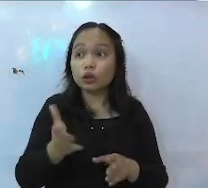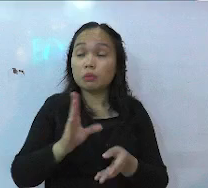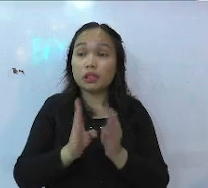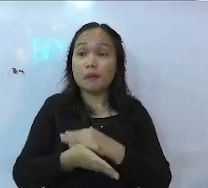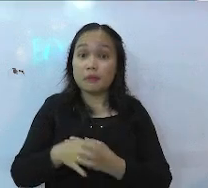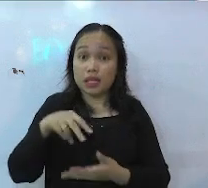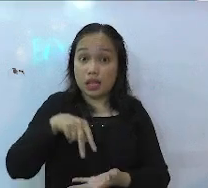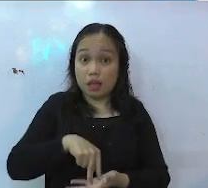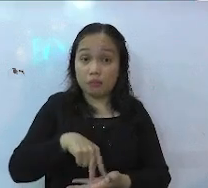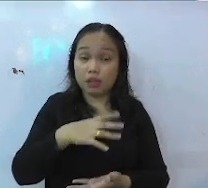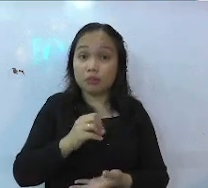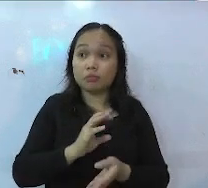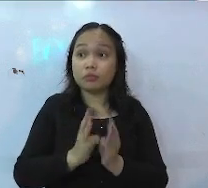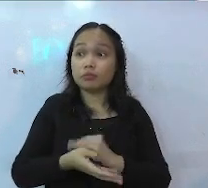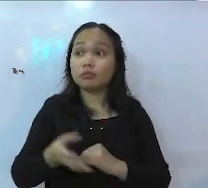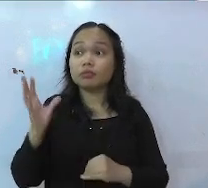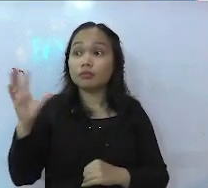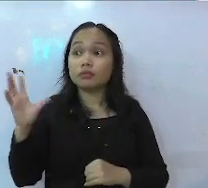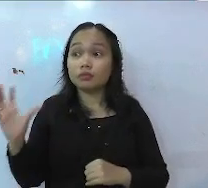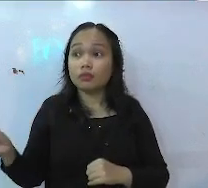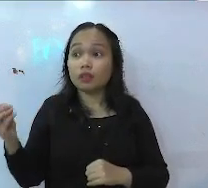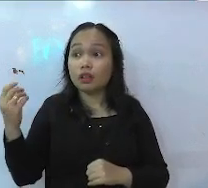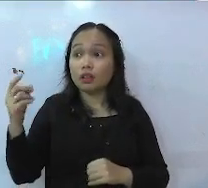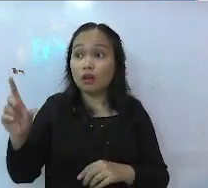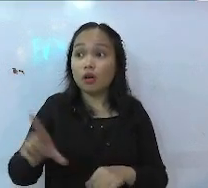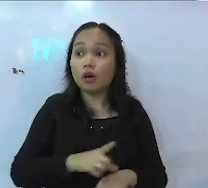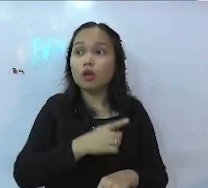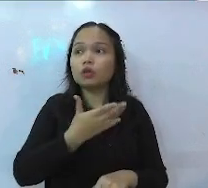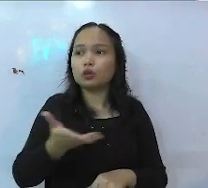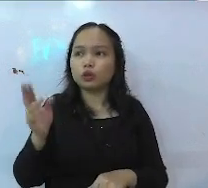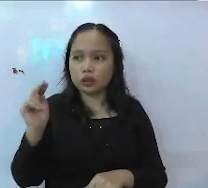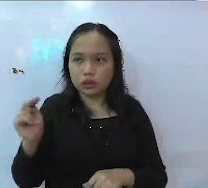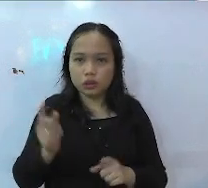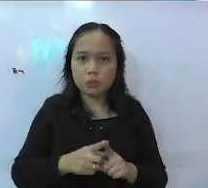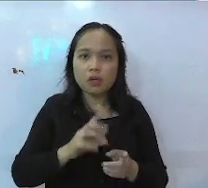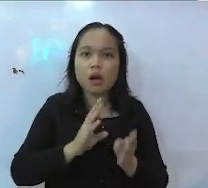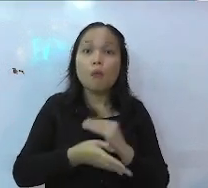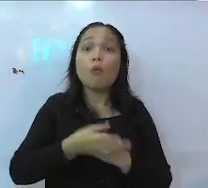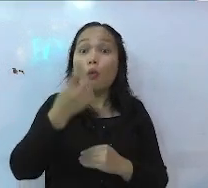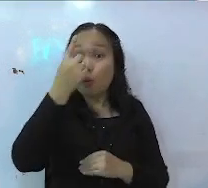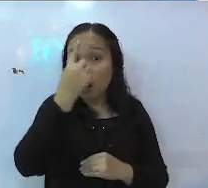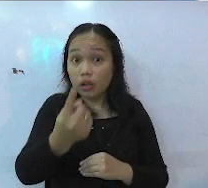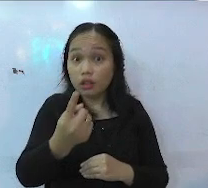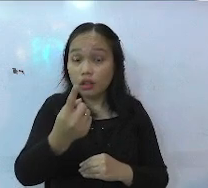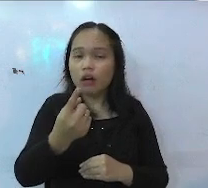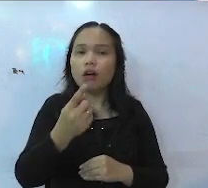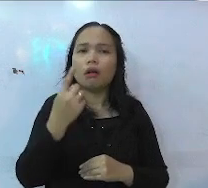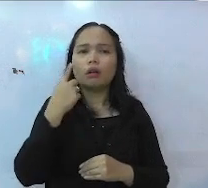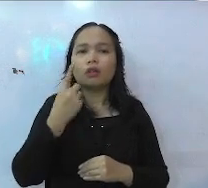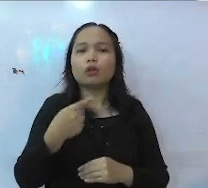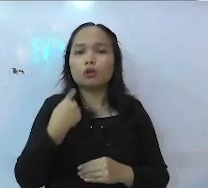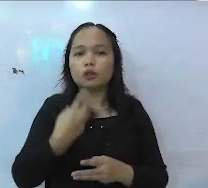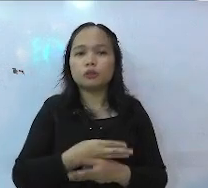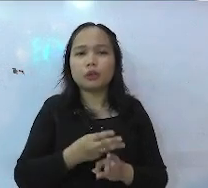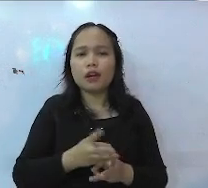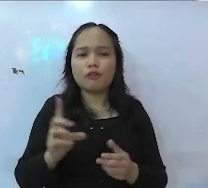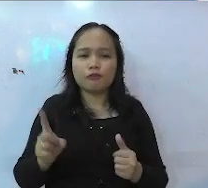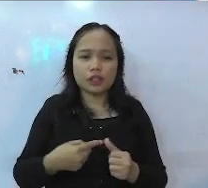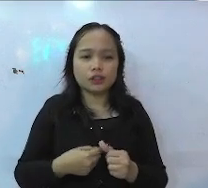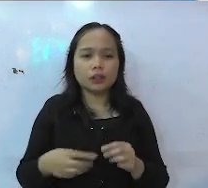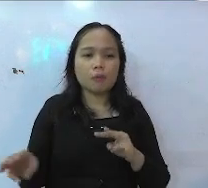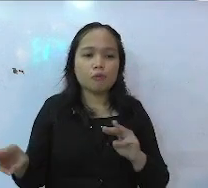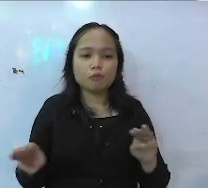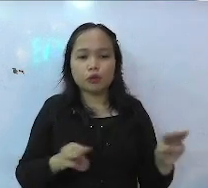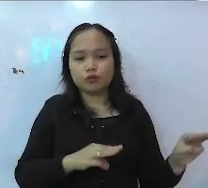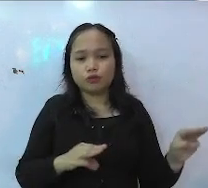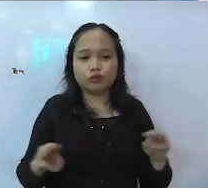and mag-stand out agad agad you should be the one who makes the first move Ano po yung ibig sabihin ko nung first move Kasi